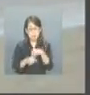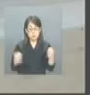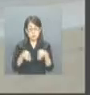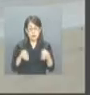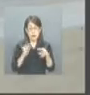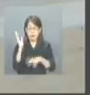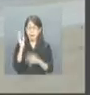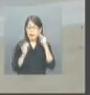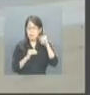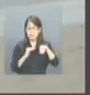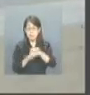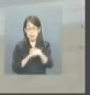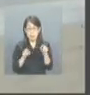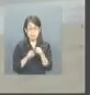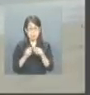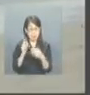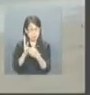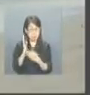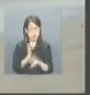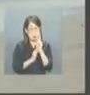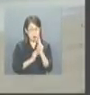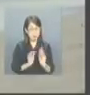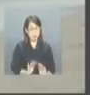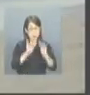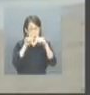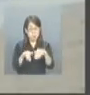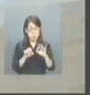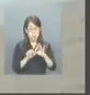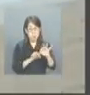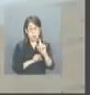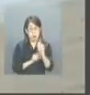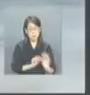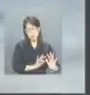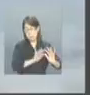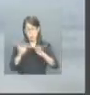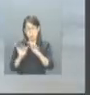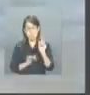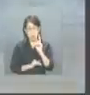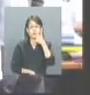กและภาคตะวันออกระวังอันตรายจากคลื่นลมแรงที่พัดเข้าสู่ชายฝั่งด้วย